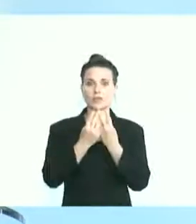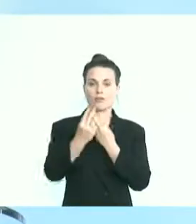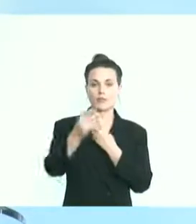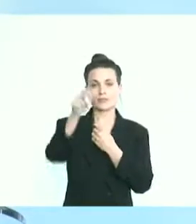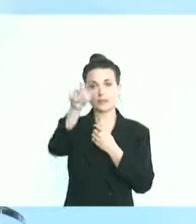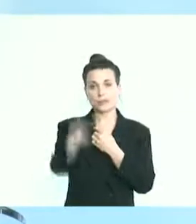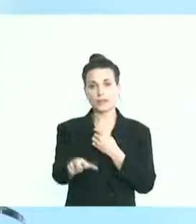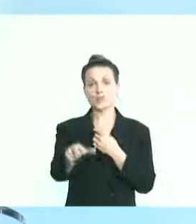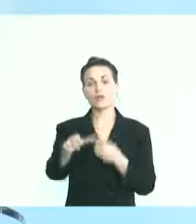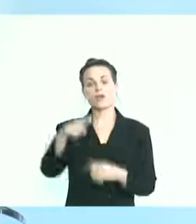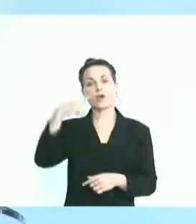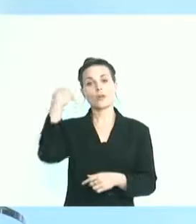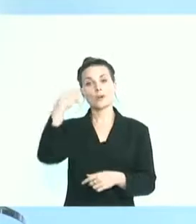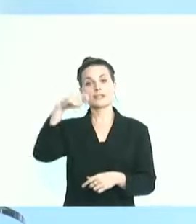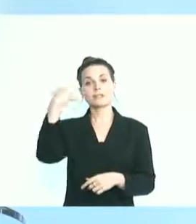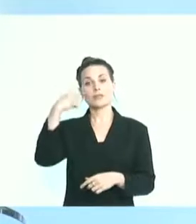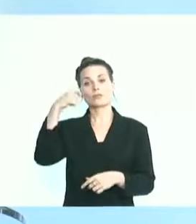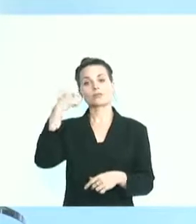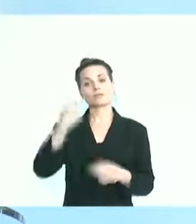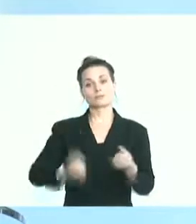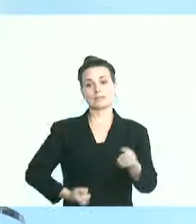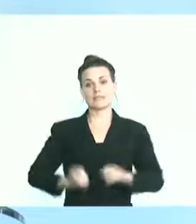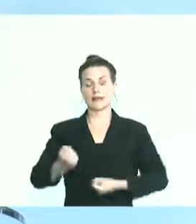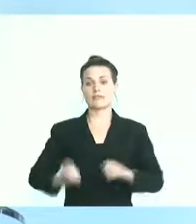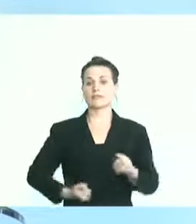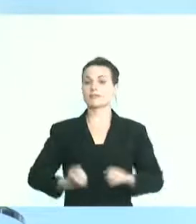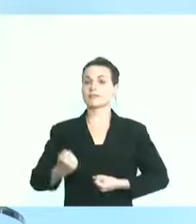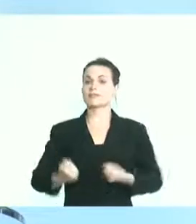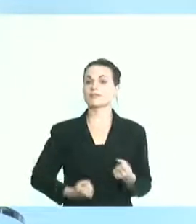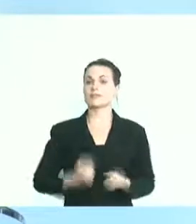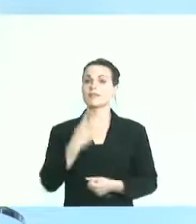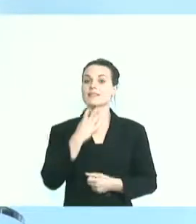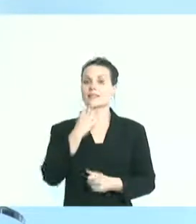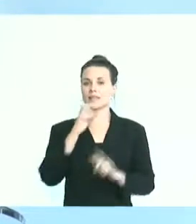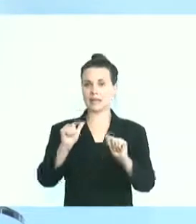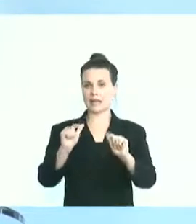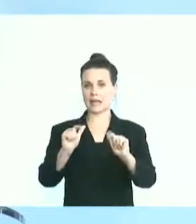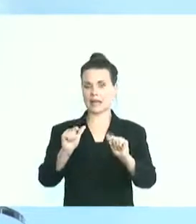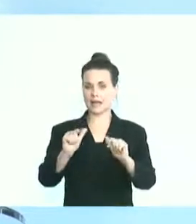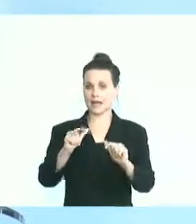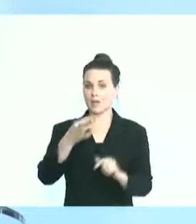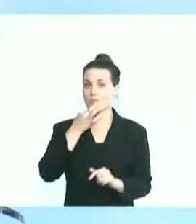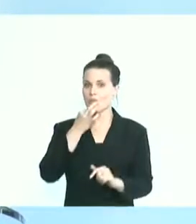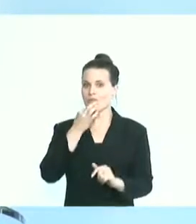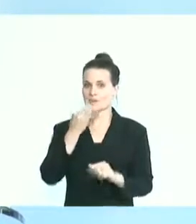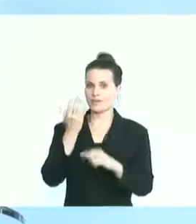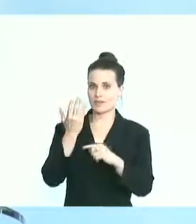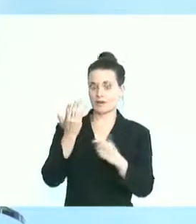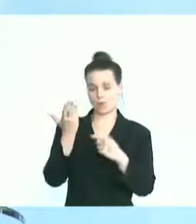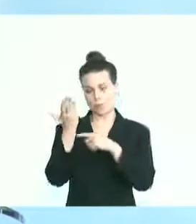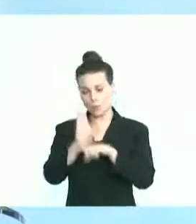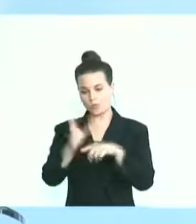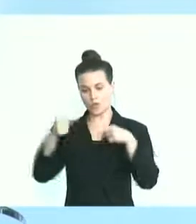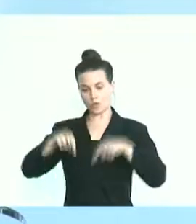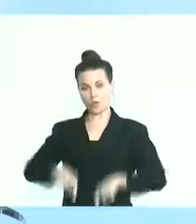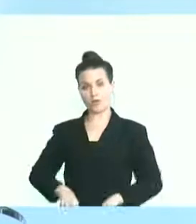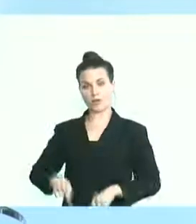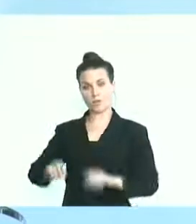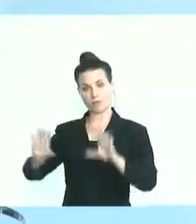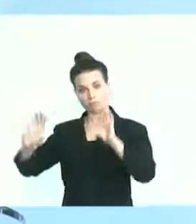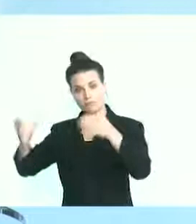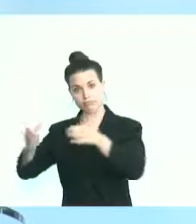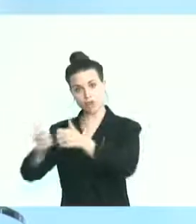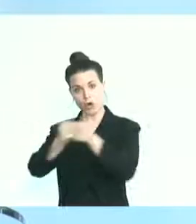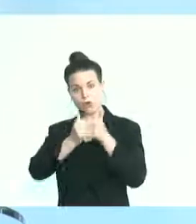service civique, Béatrice, est présente avec nous, d'illustrer également la mobilisation collective de l'ensemble du gouvernement pour permettre